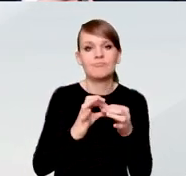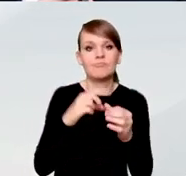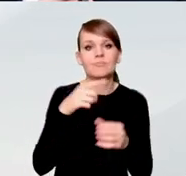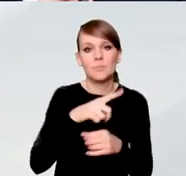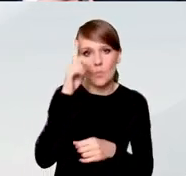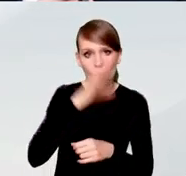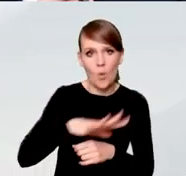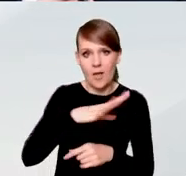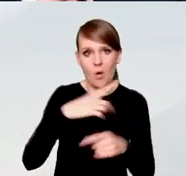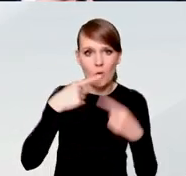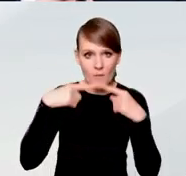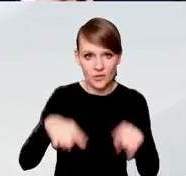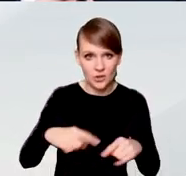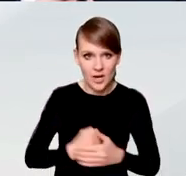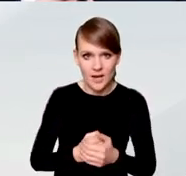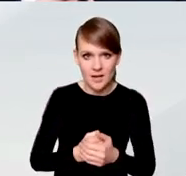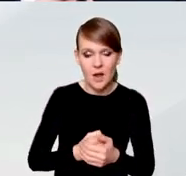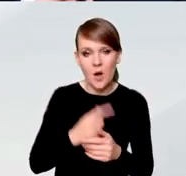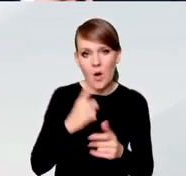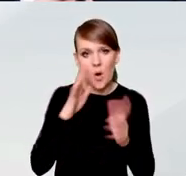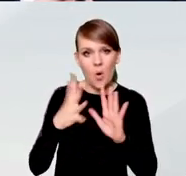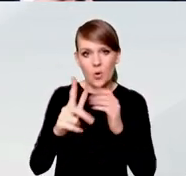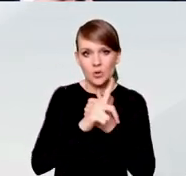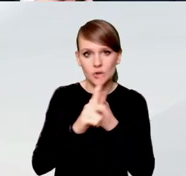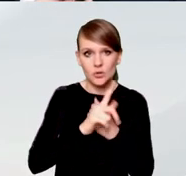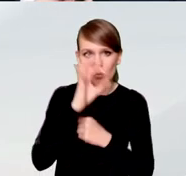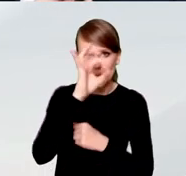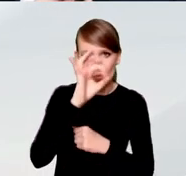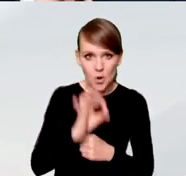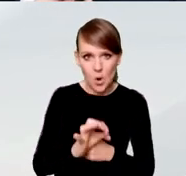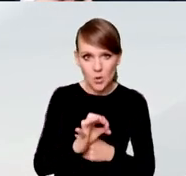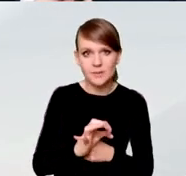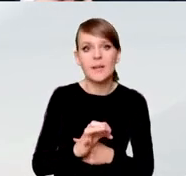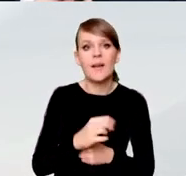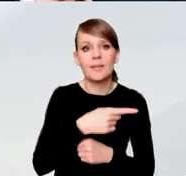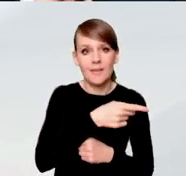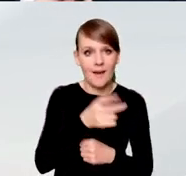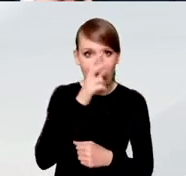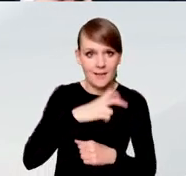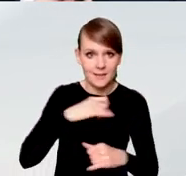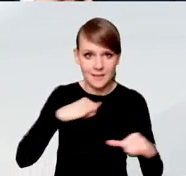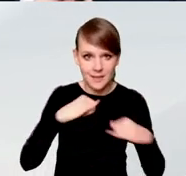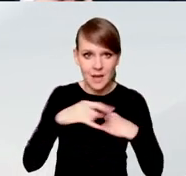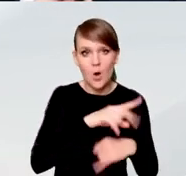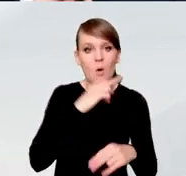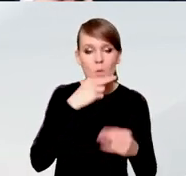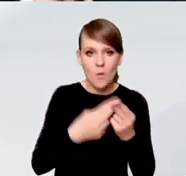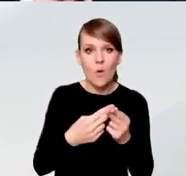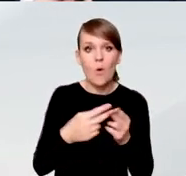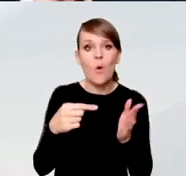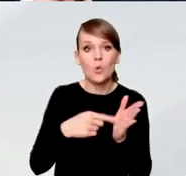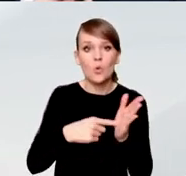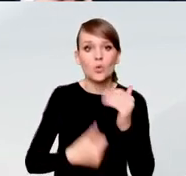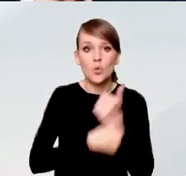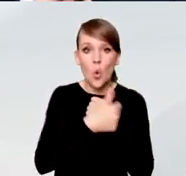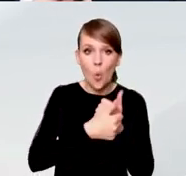i blisko 70% badanej kadry zarządzającej wskazało, że taki dokument strategiczny